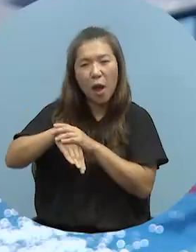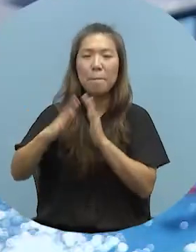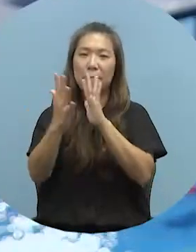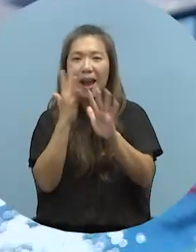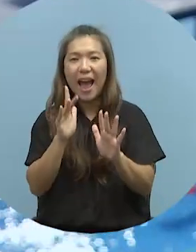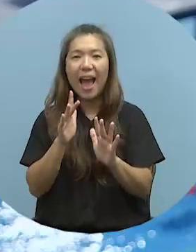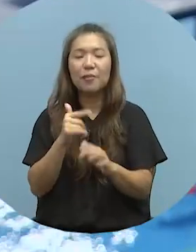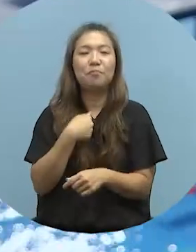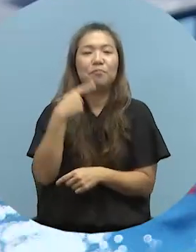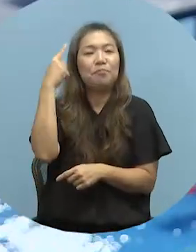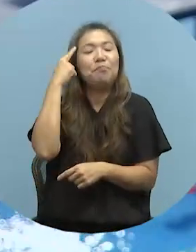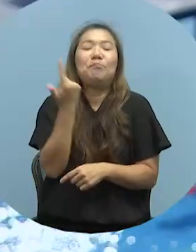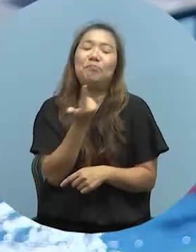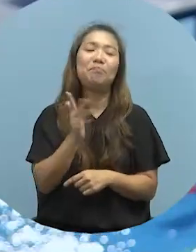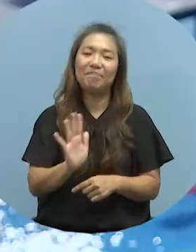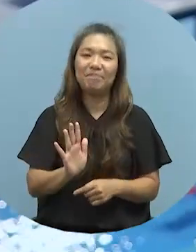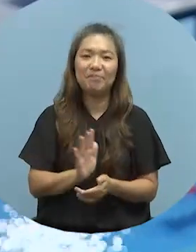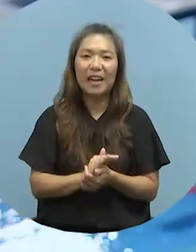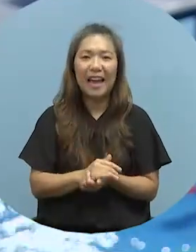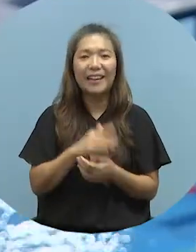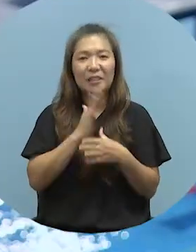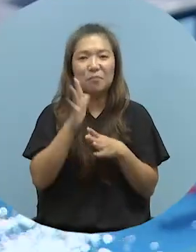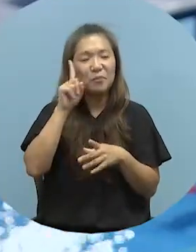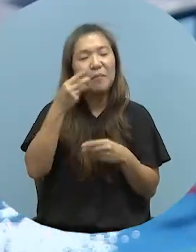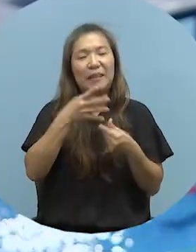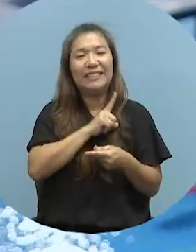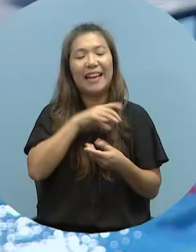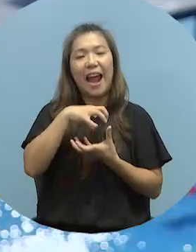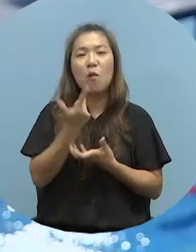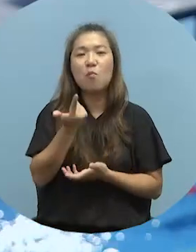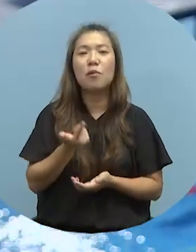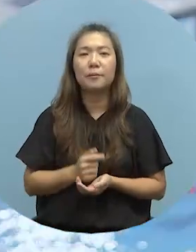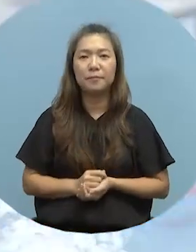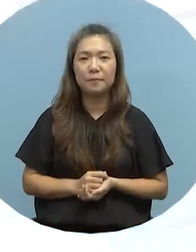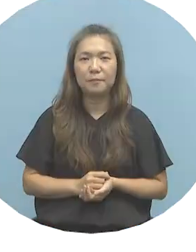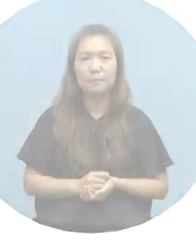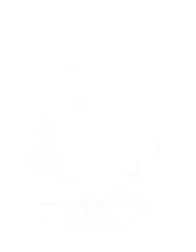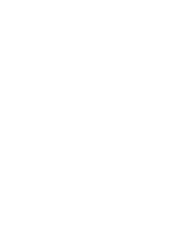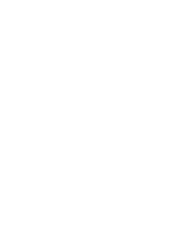嗰啲啊，或者係排名嗰啲就唔會特別去諗啦，因為始終唔想俾太大壓力自己。